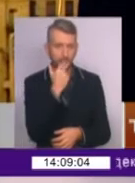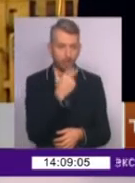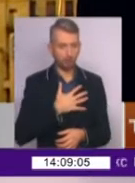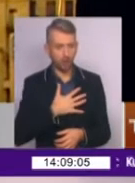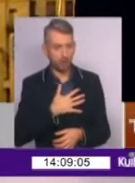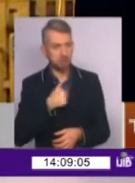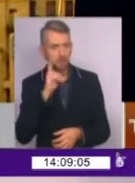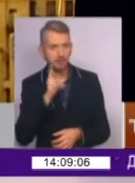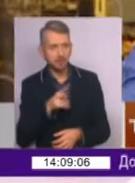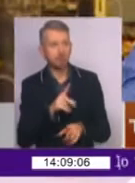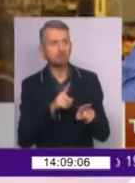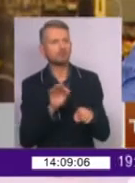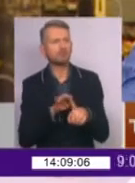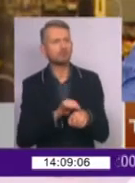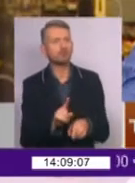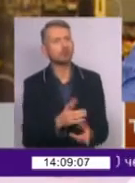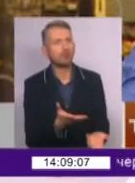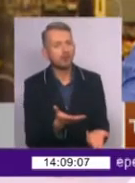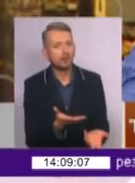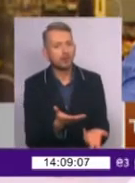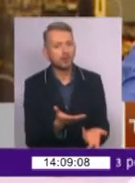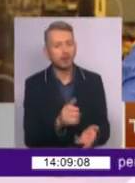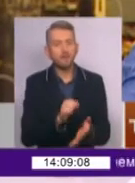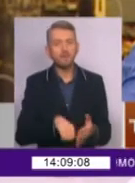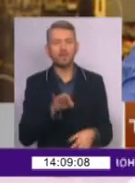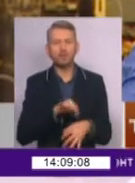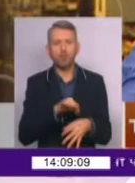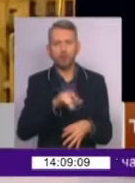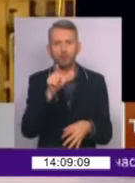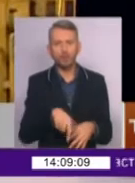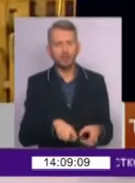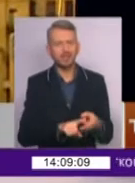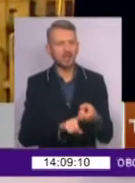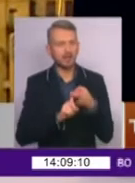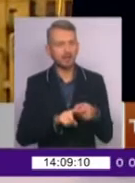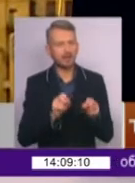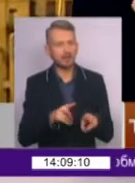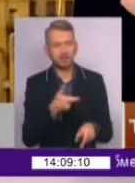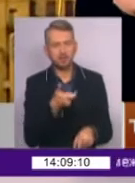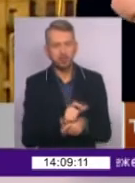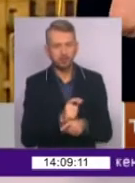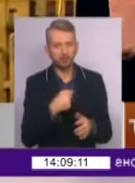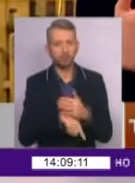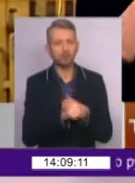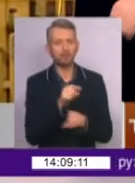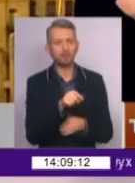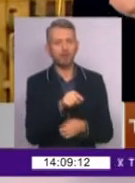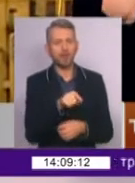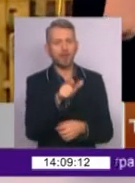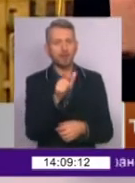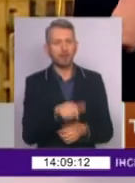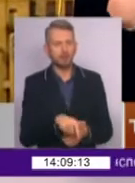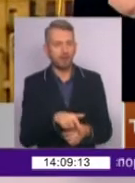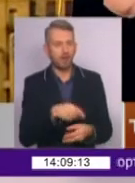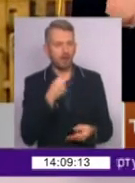кашлем, ми не знаємо, чим вона хвора. Звичайно, від хворої людини заразитися ризик більший, оскільки вона краще експортує в